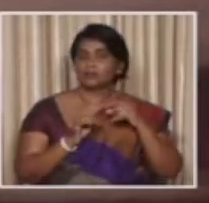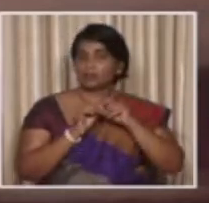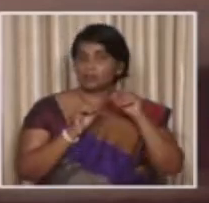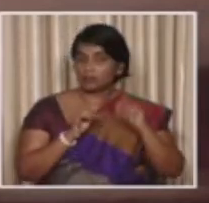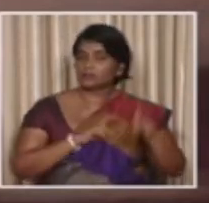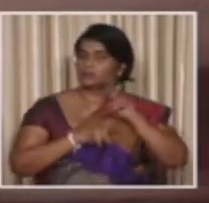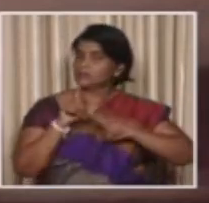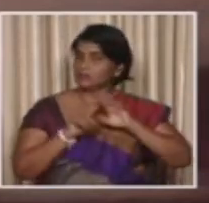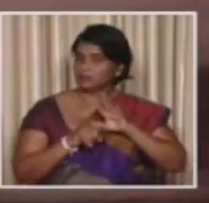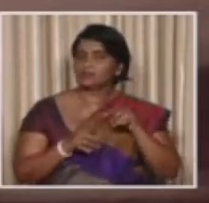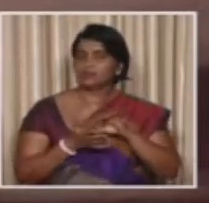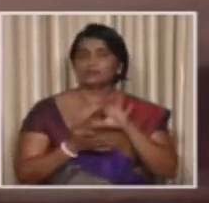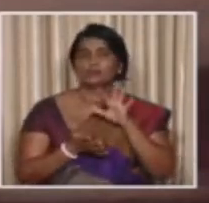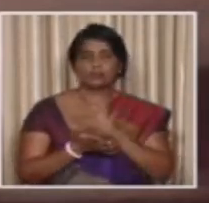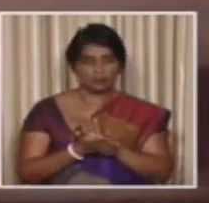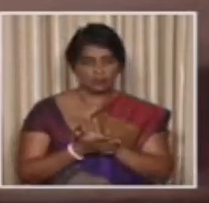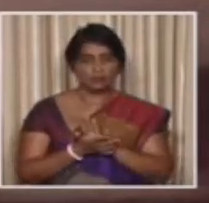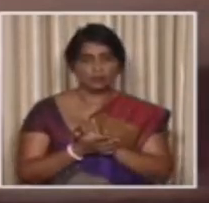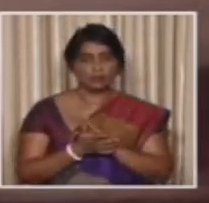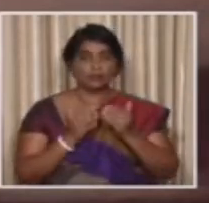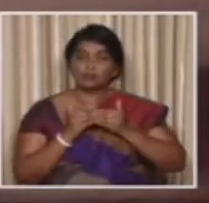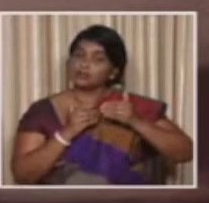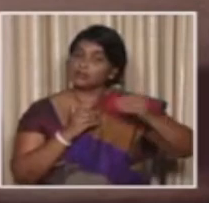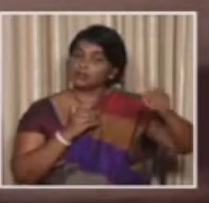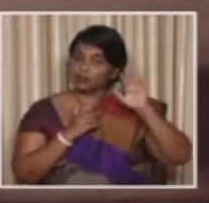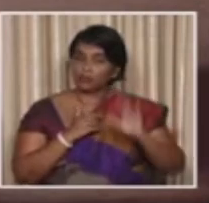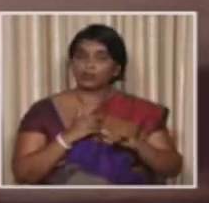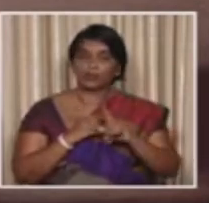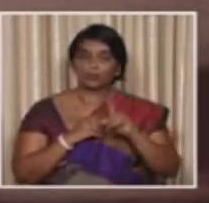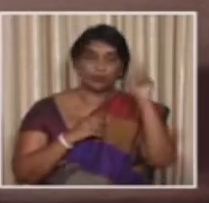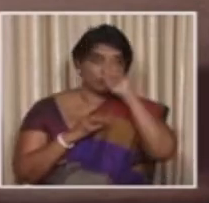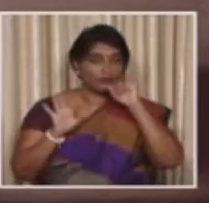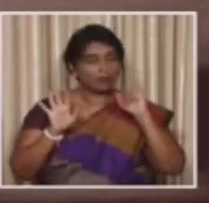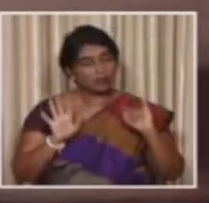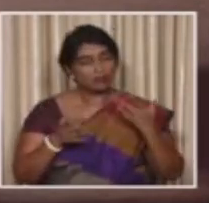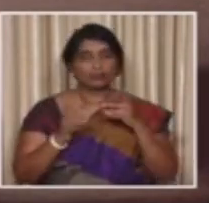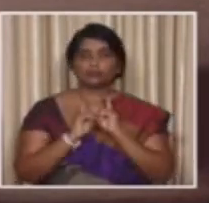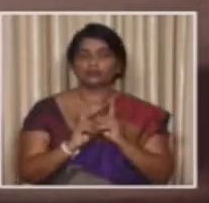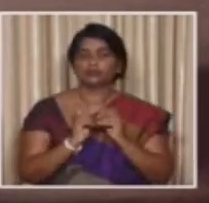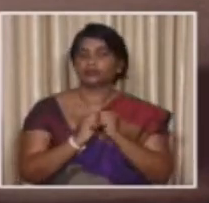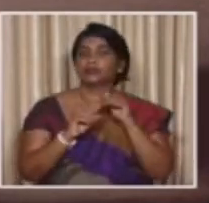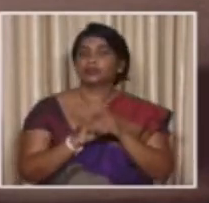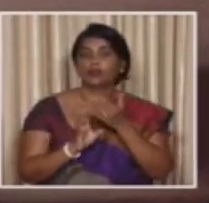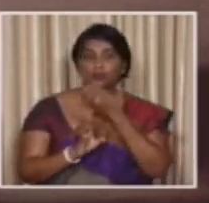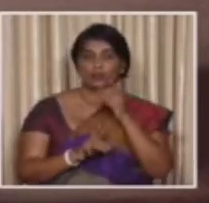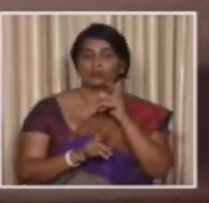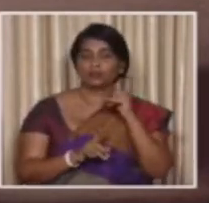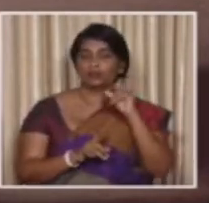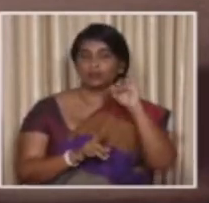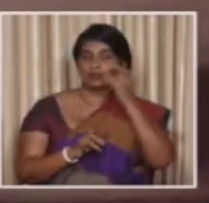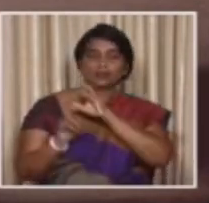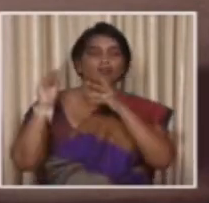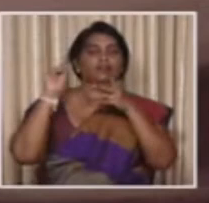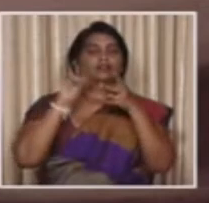කතා කරලා තීන්දුවක් ගත්තා දීර්ඝකාලීනව අවම මාස 6ක් මෙම තනතුරේ වැඩ කරන්න පුළුවන් නිලධාරියෙක් පත්